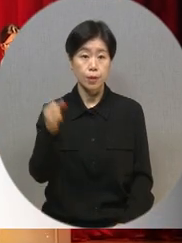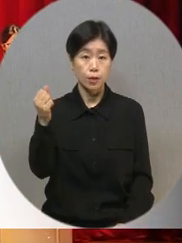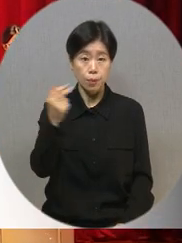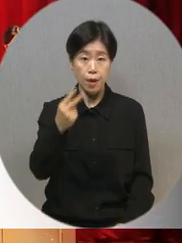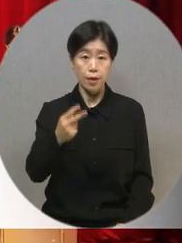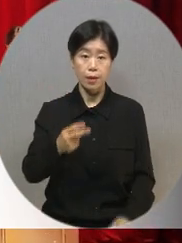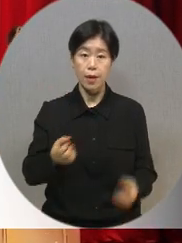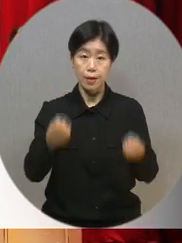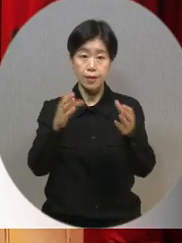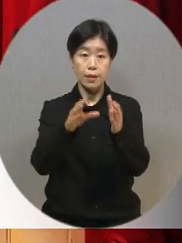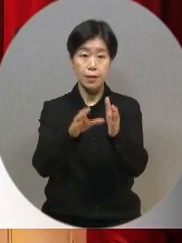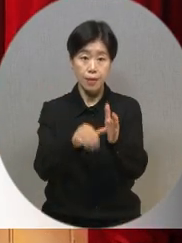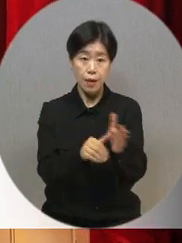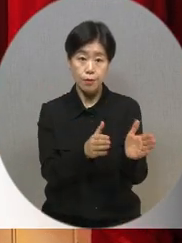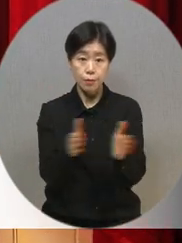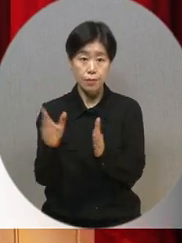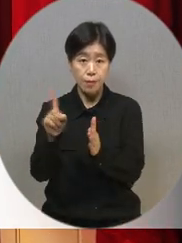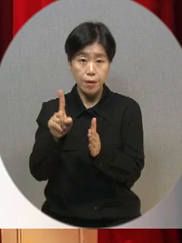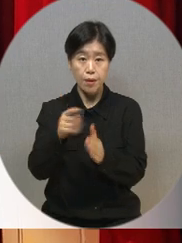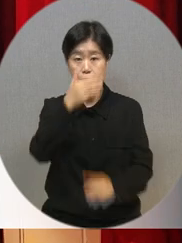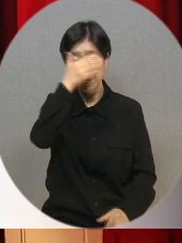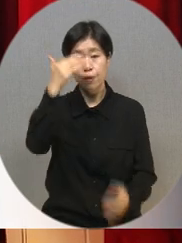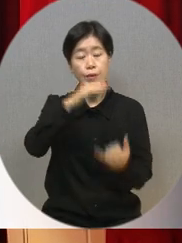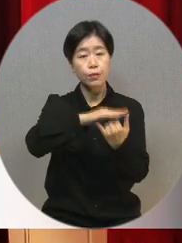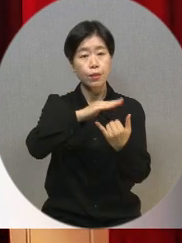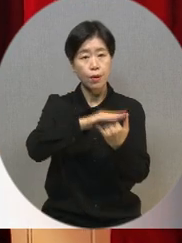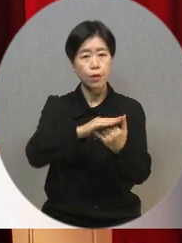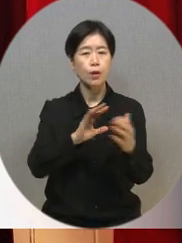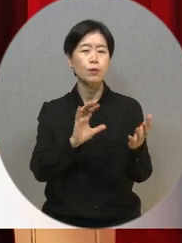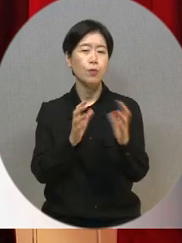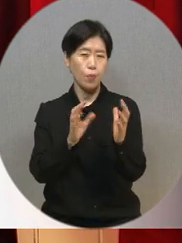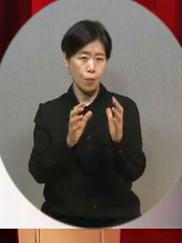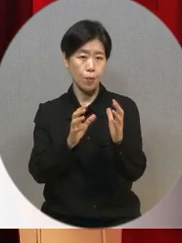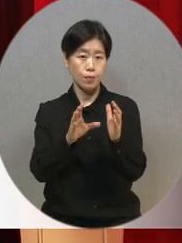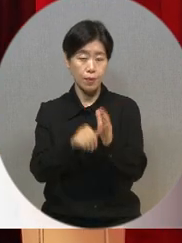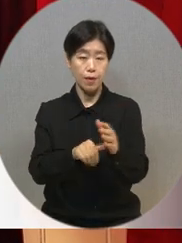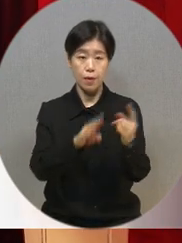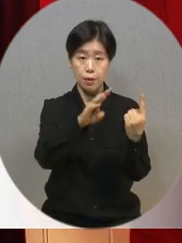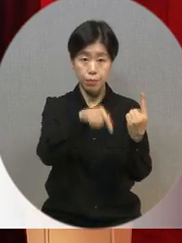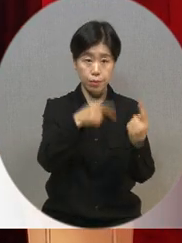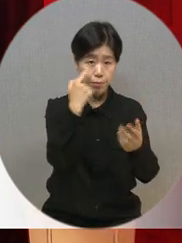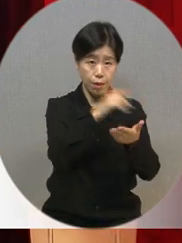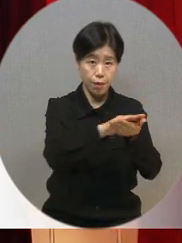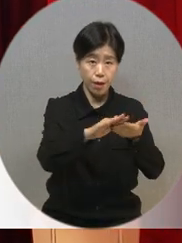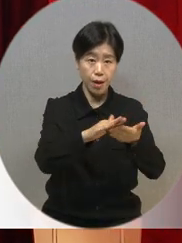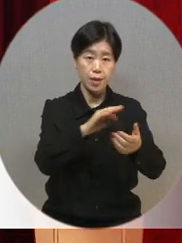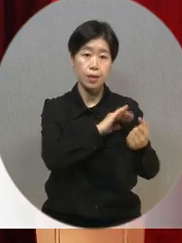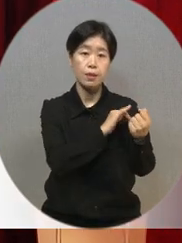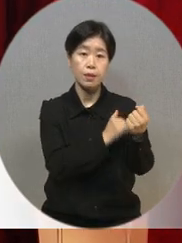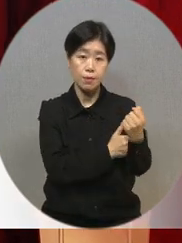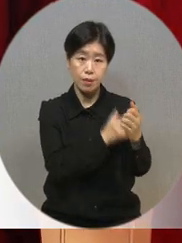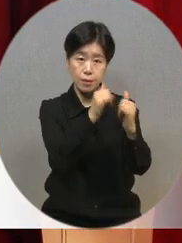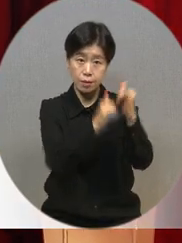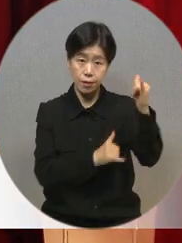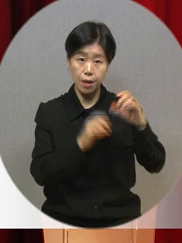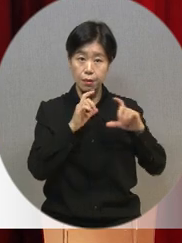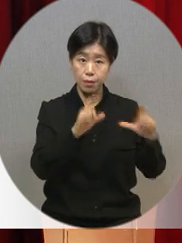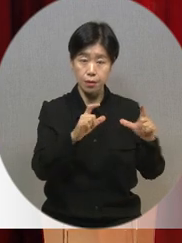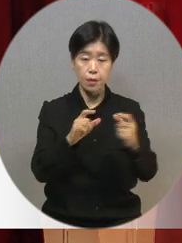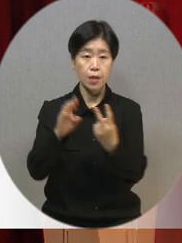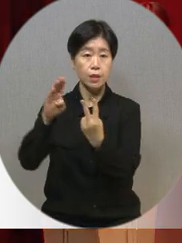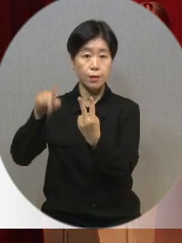또한 행사에 마련된 청소년 평화인권 토크 콘서트에서는 1부 평화인권 역사의 외침,